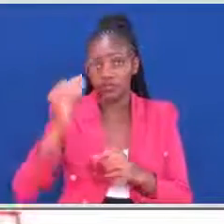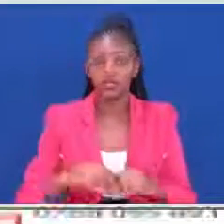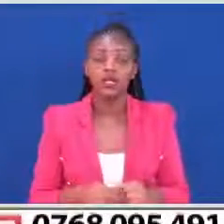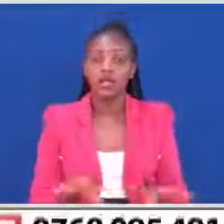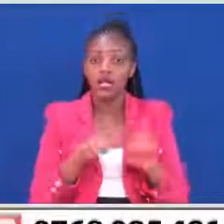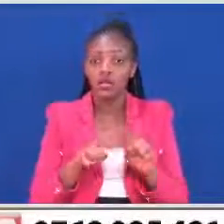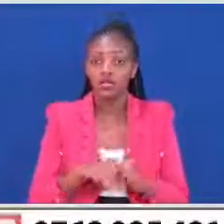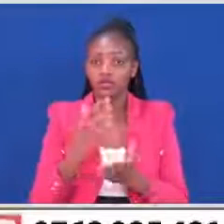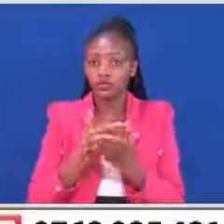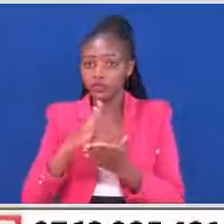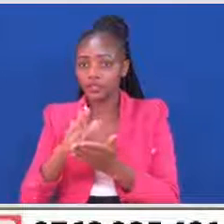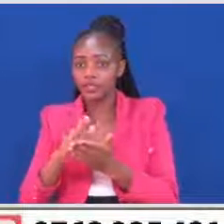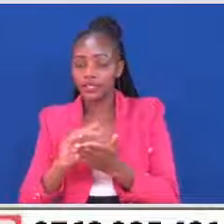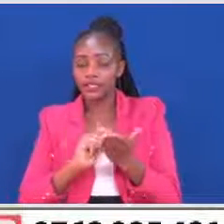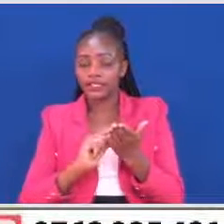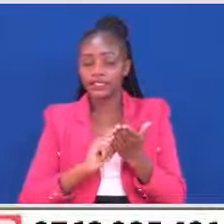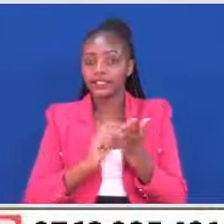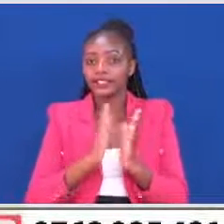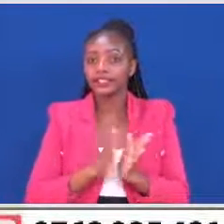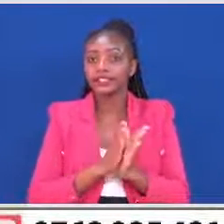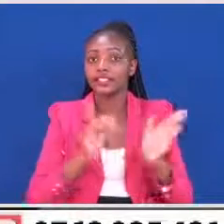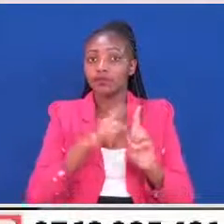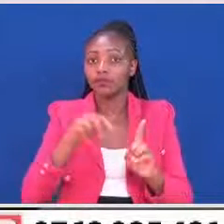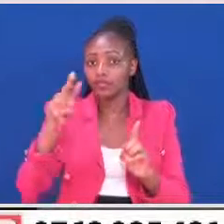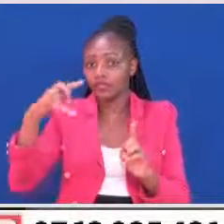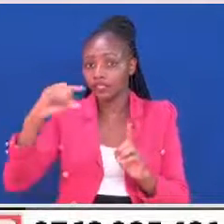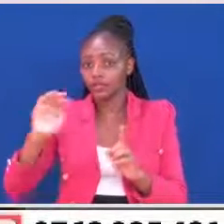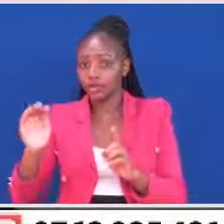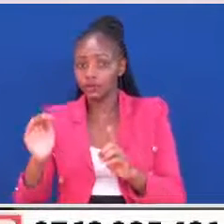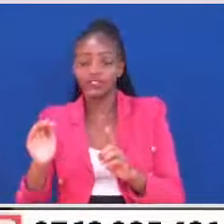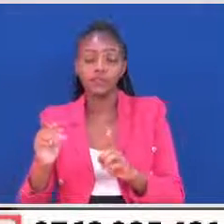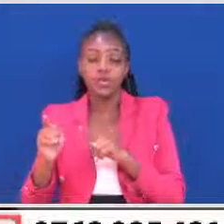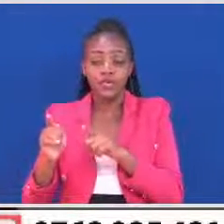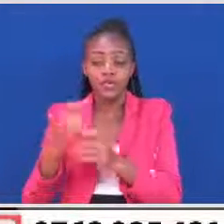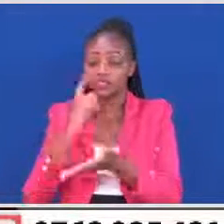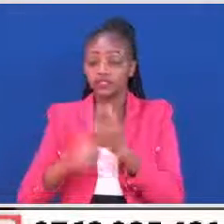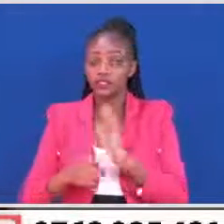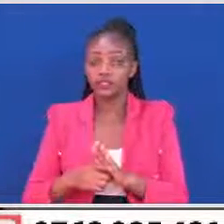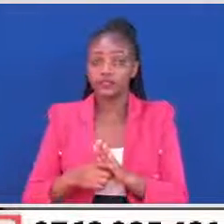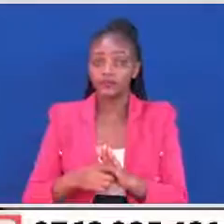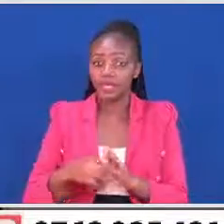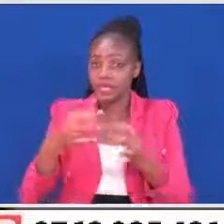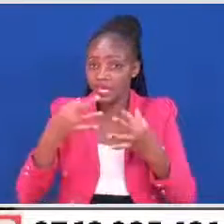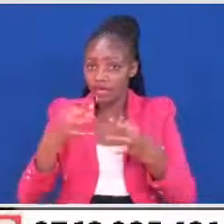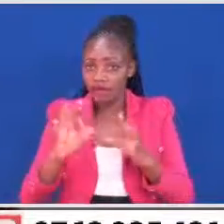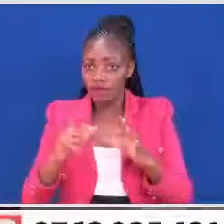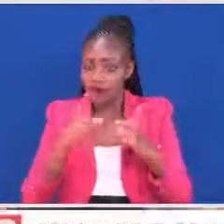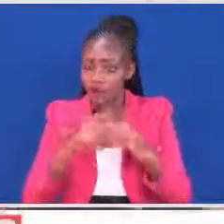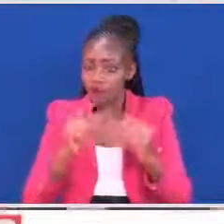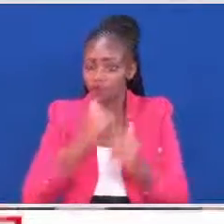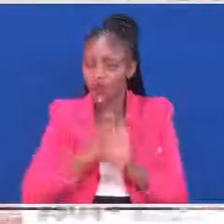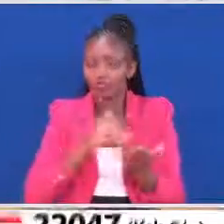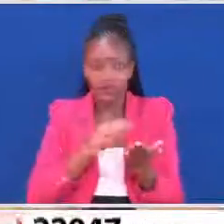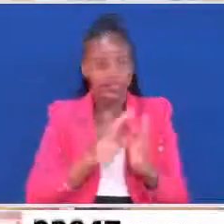his part, KUPPET Secretary General from Uasin Gishu County, Elijah Mayo, says if an apology is not given,